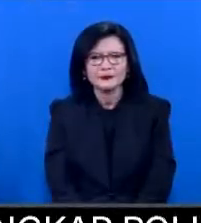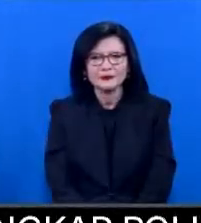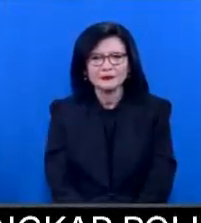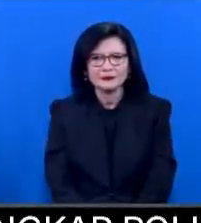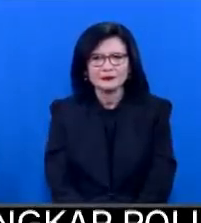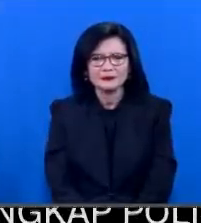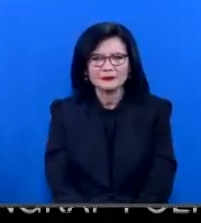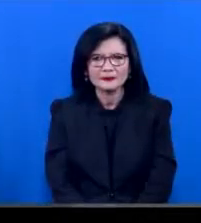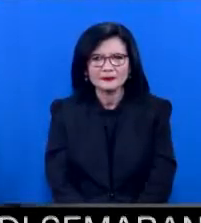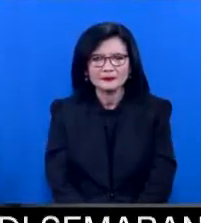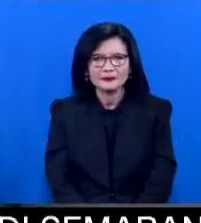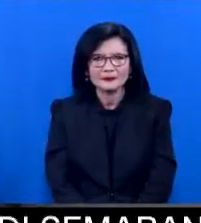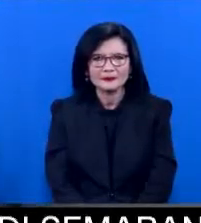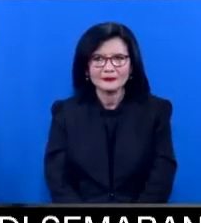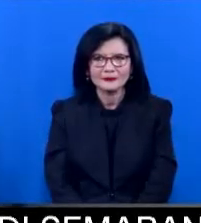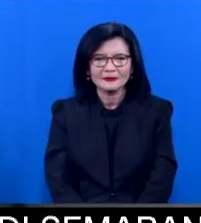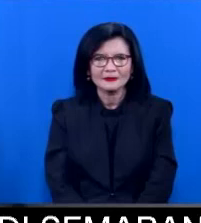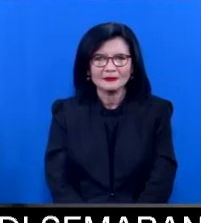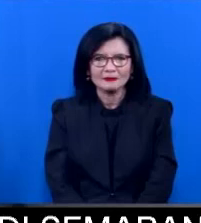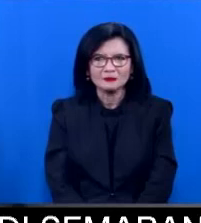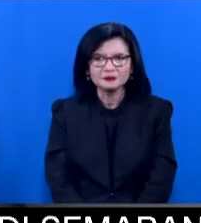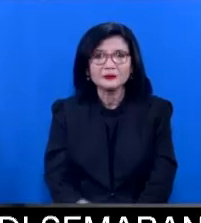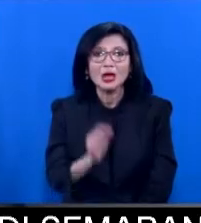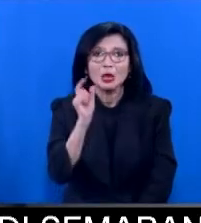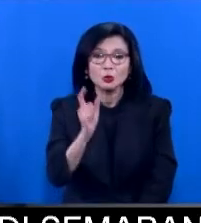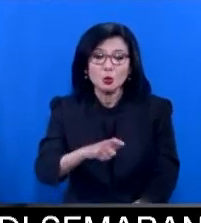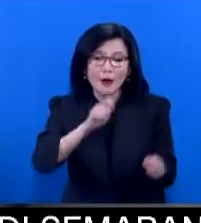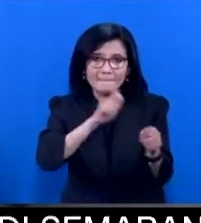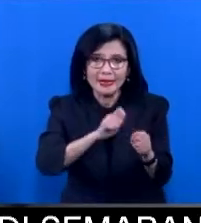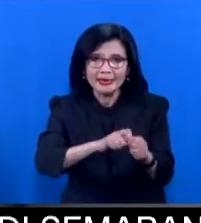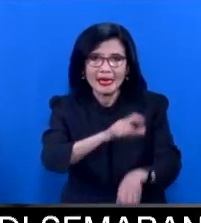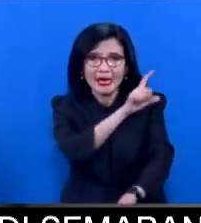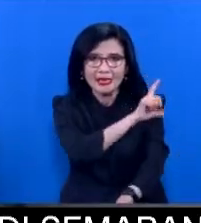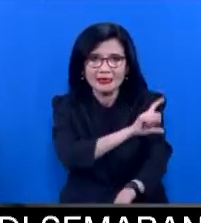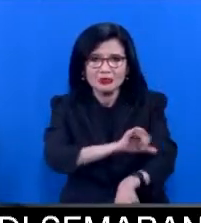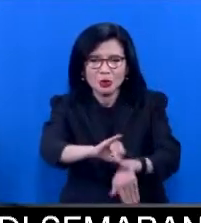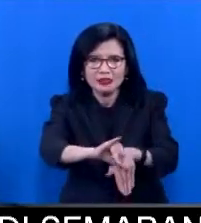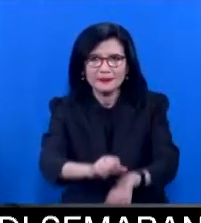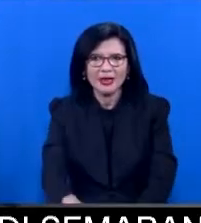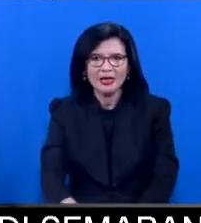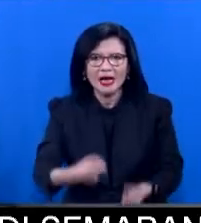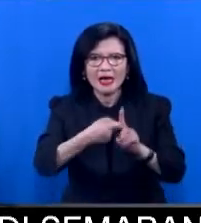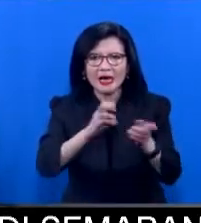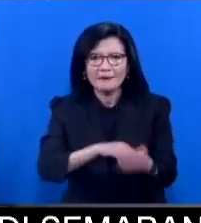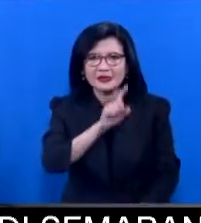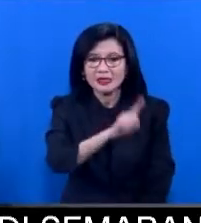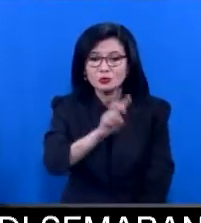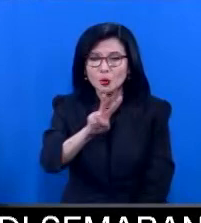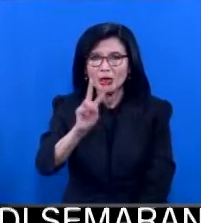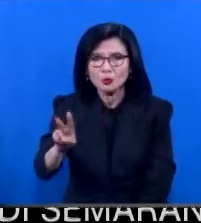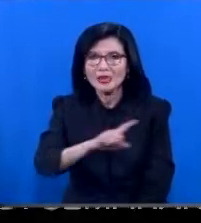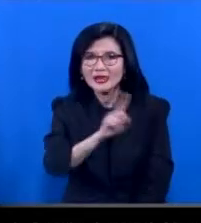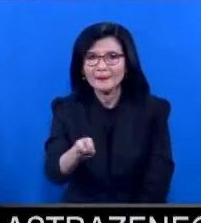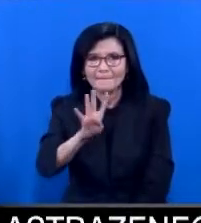Hai jadi batu perbaikan Jalan Tol cipali digantung am128tx ini